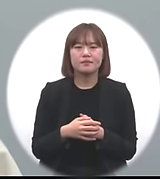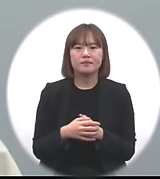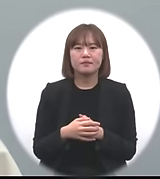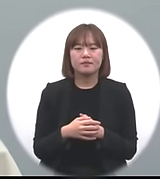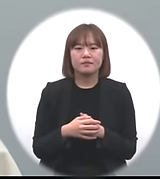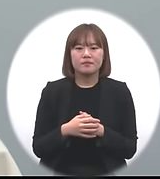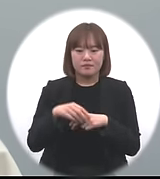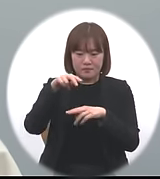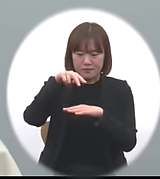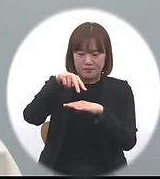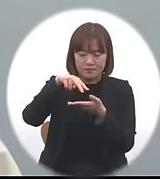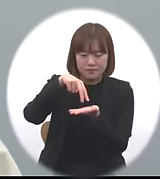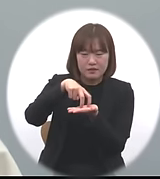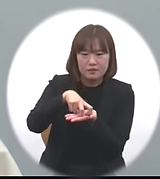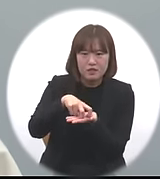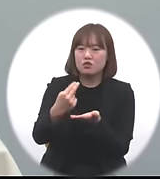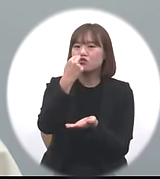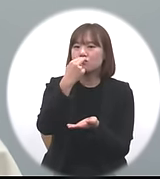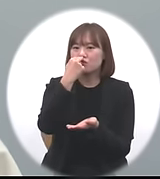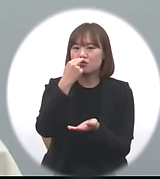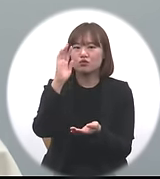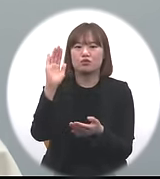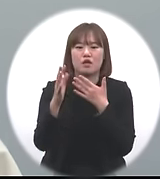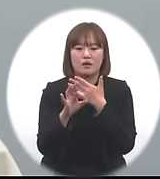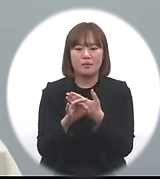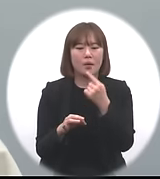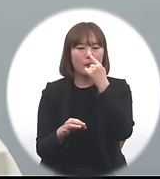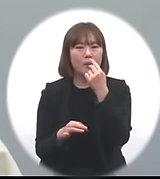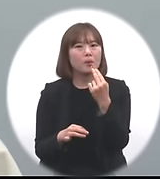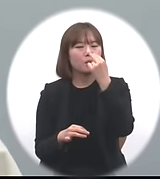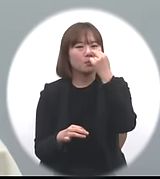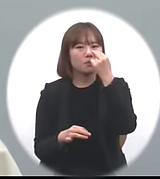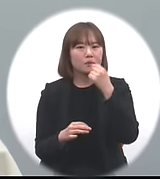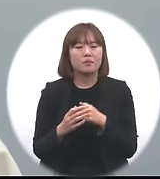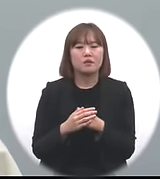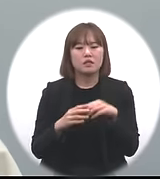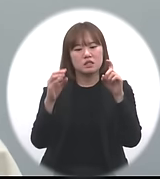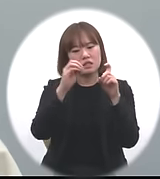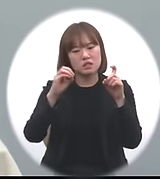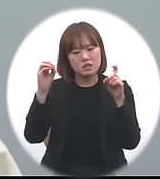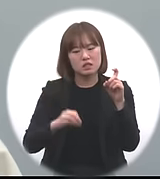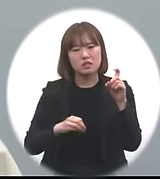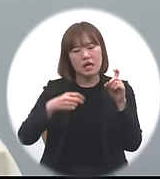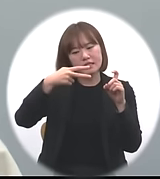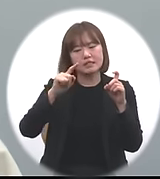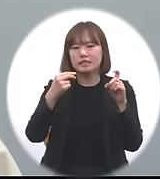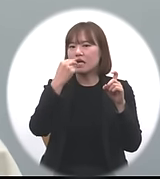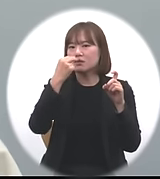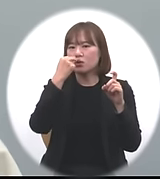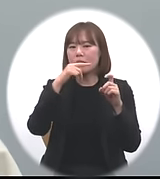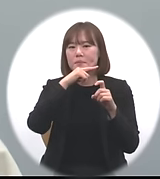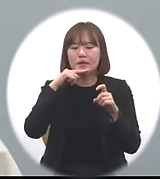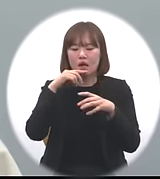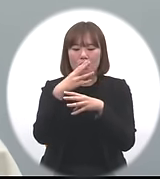꾸부정한 자세에서 입으로 숨을 쉬게 되면 코로 숨쉴 때에 비해서 10% 이상의 산소가 피에